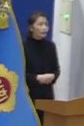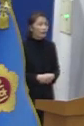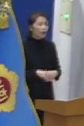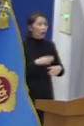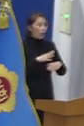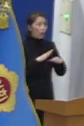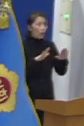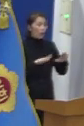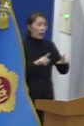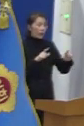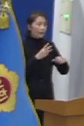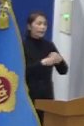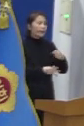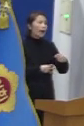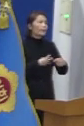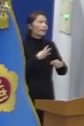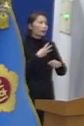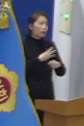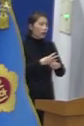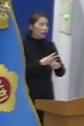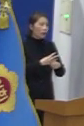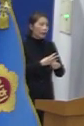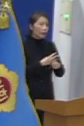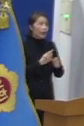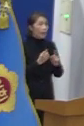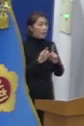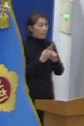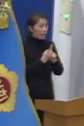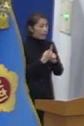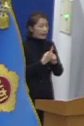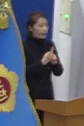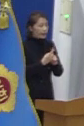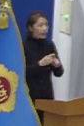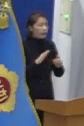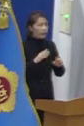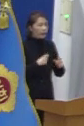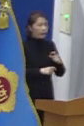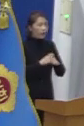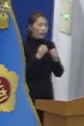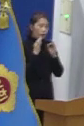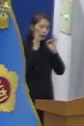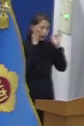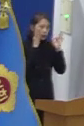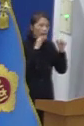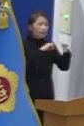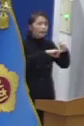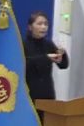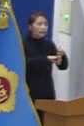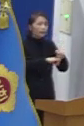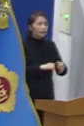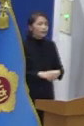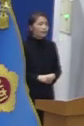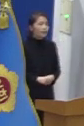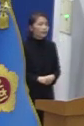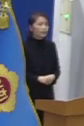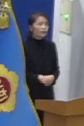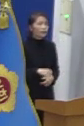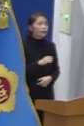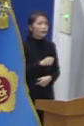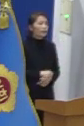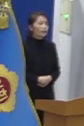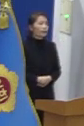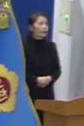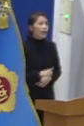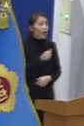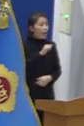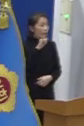올해 안에 100조 초과 달성을 목표로 더욱 최선을 다해 뛰겠습니다. AI